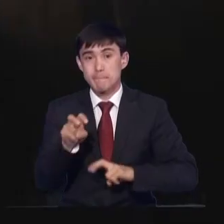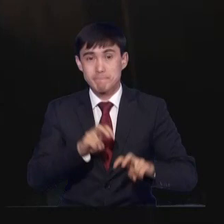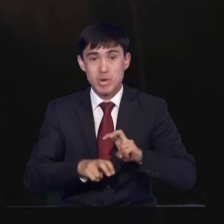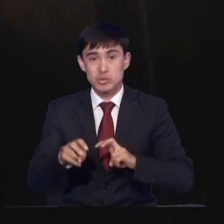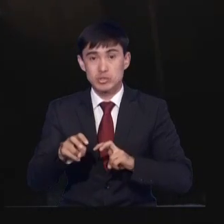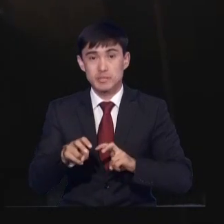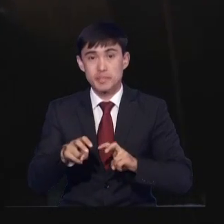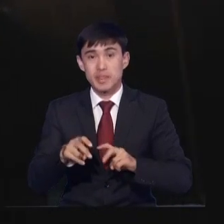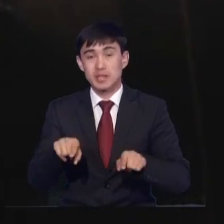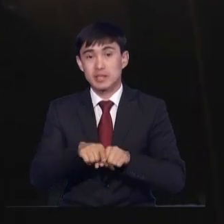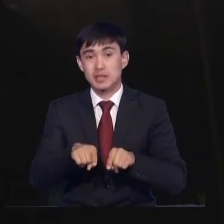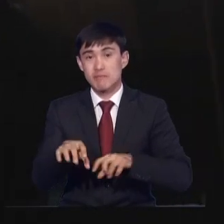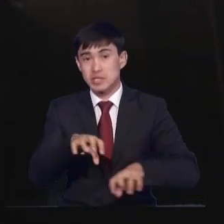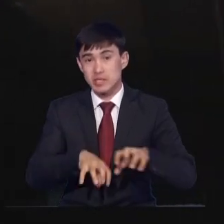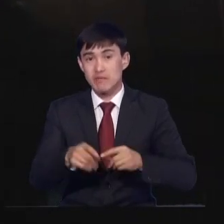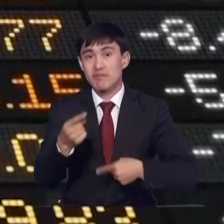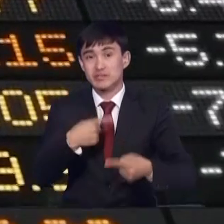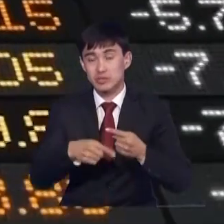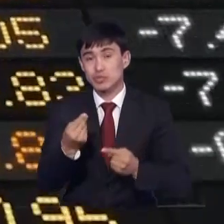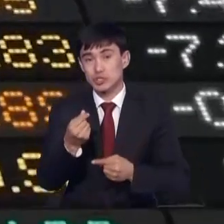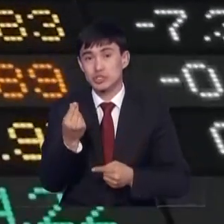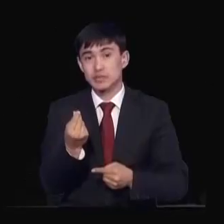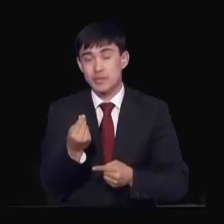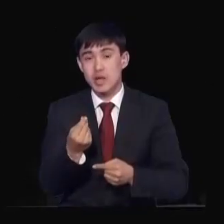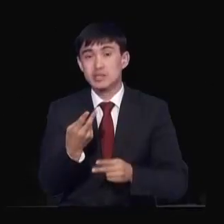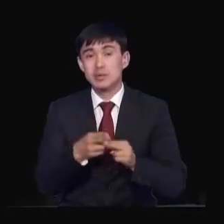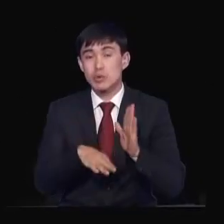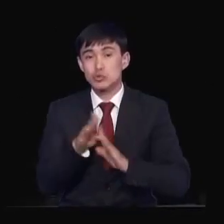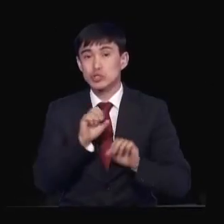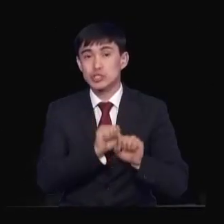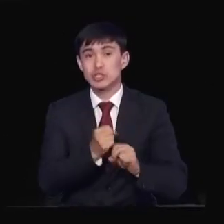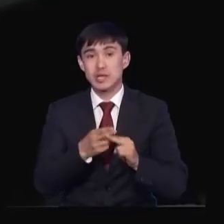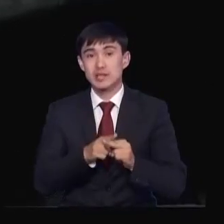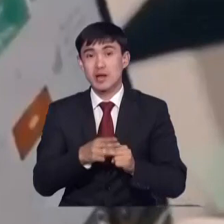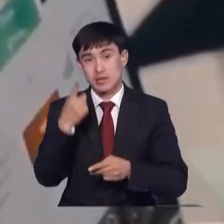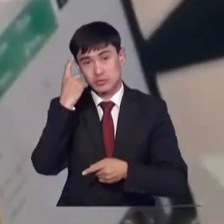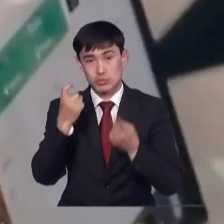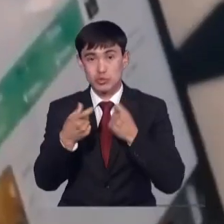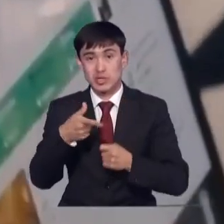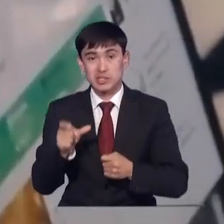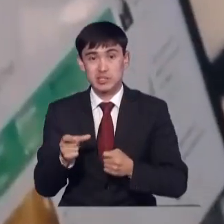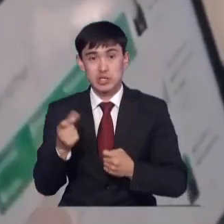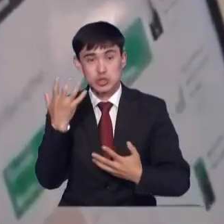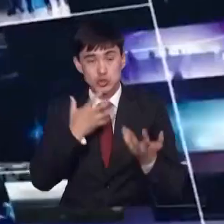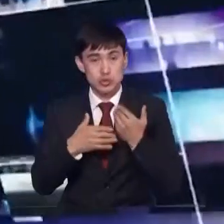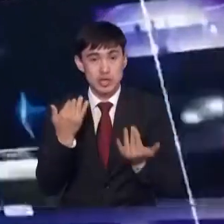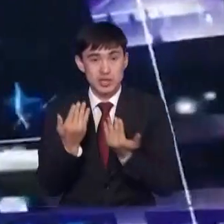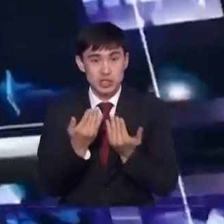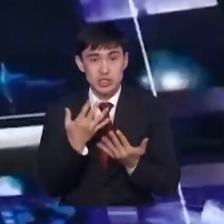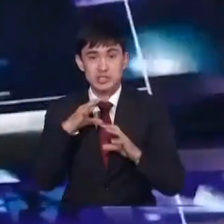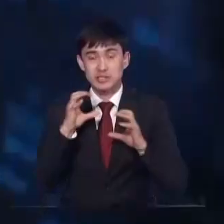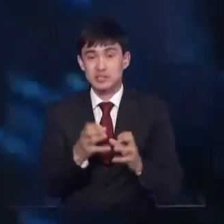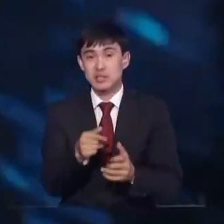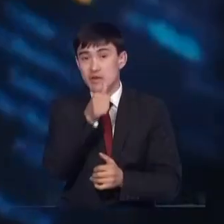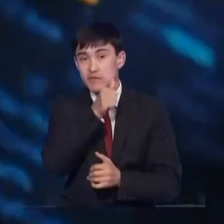поиску злоумышленников и возврату денежных средств Однако самая лучшая защита - это осведомлённость граждан серьёзные отношения к